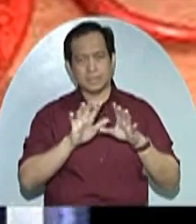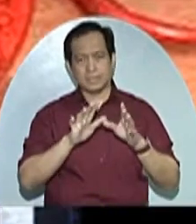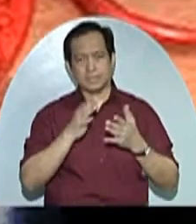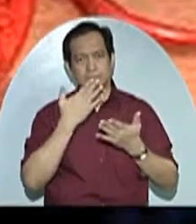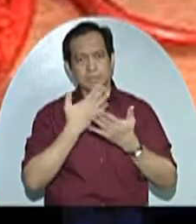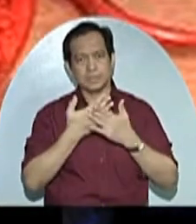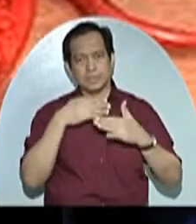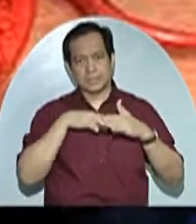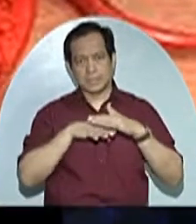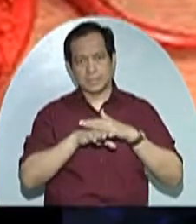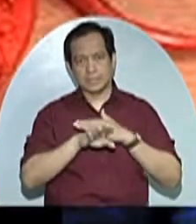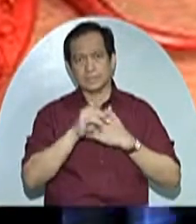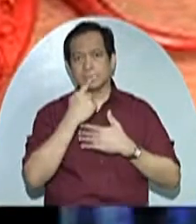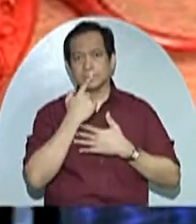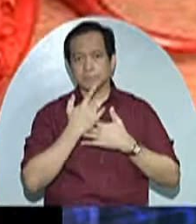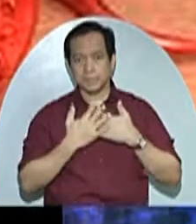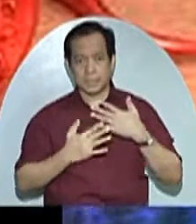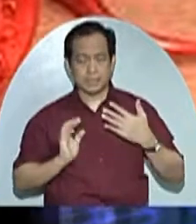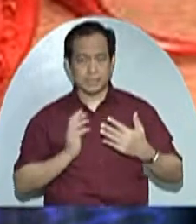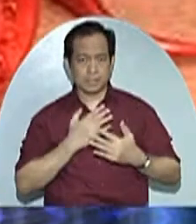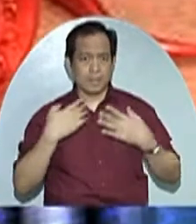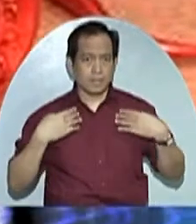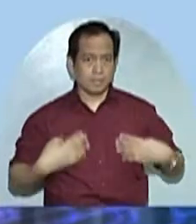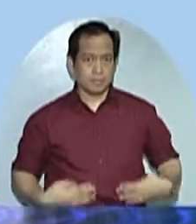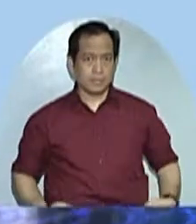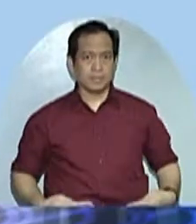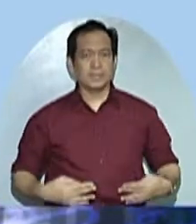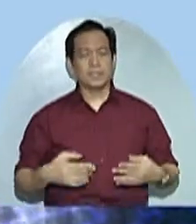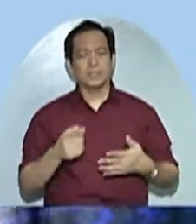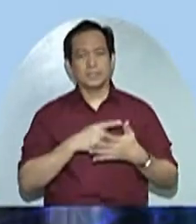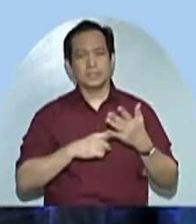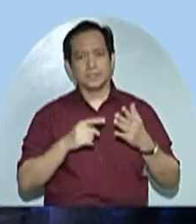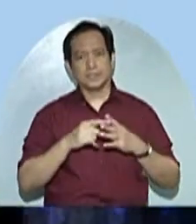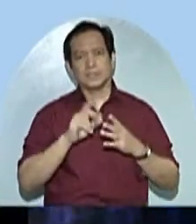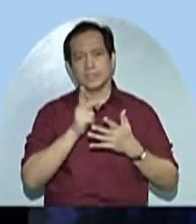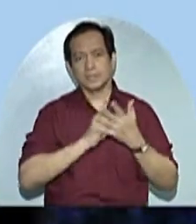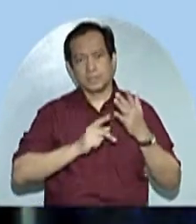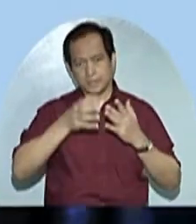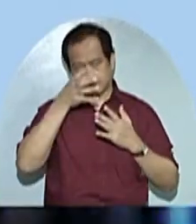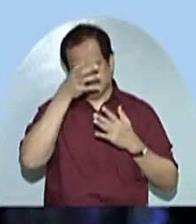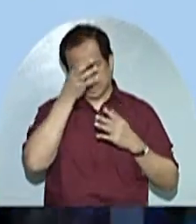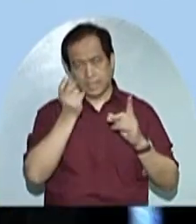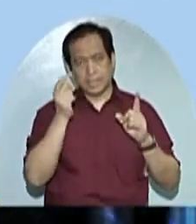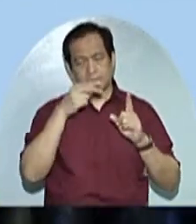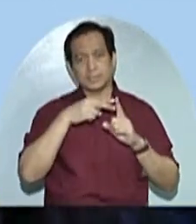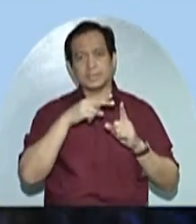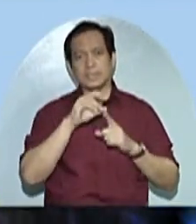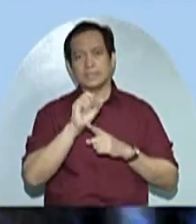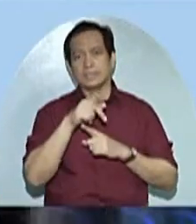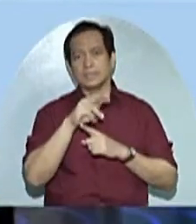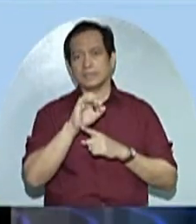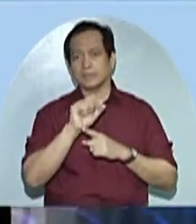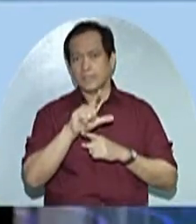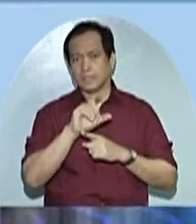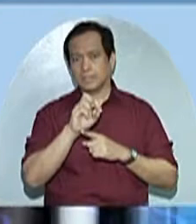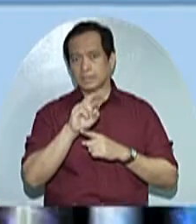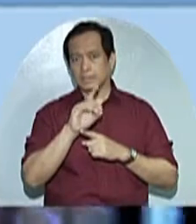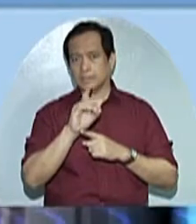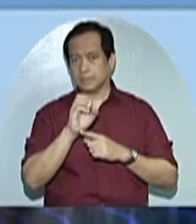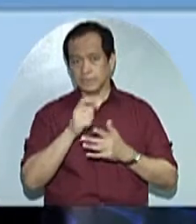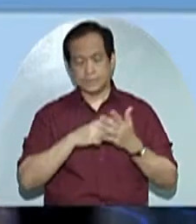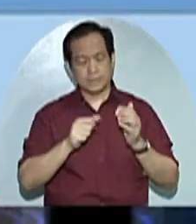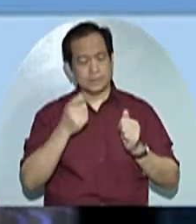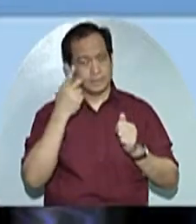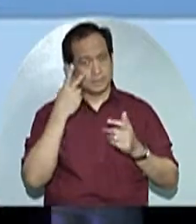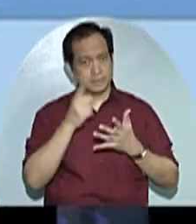nagiging maayos ang daloy ng dugo sa ating katawan. Karaniwan sa may bahagi ng utak hanggang sa spinal cord, nakikita